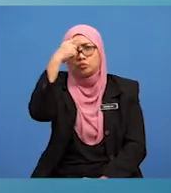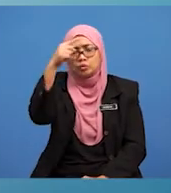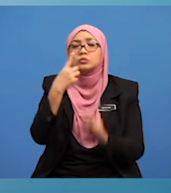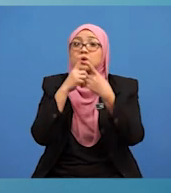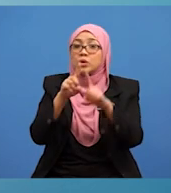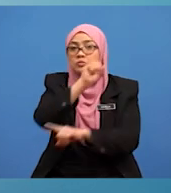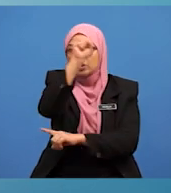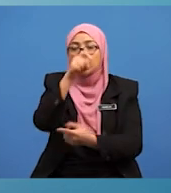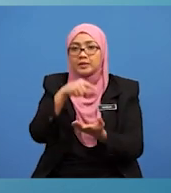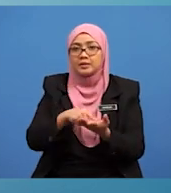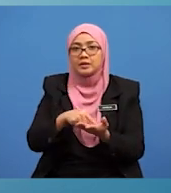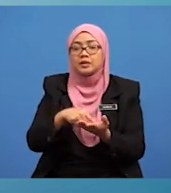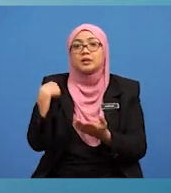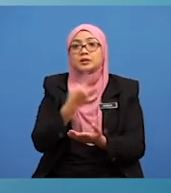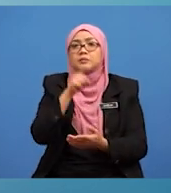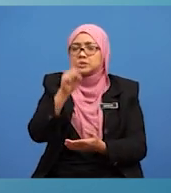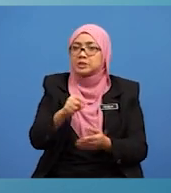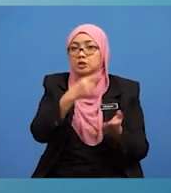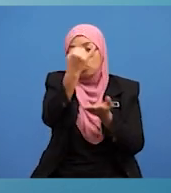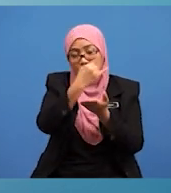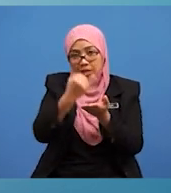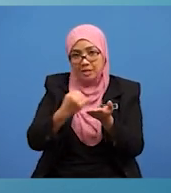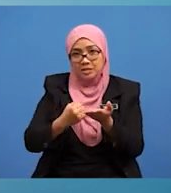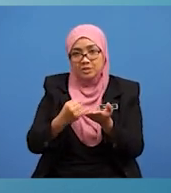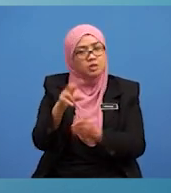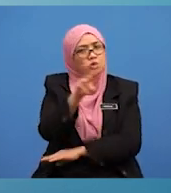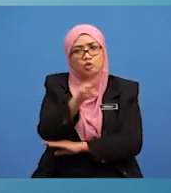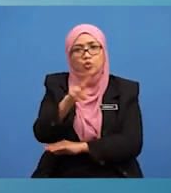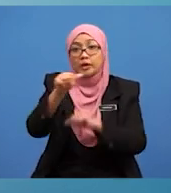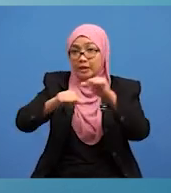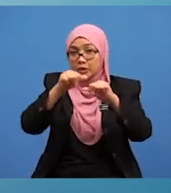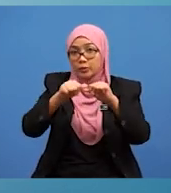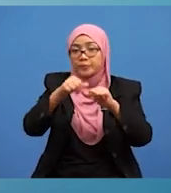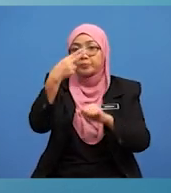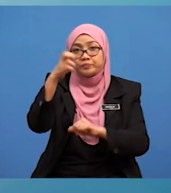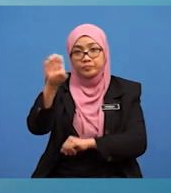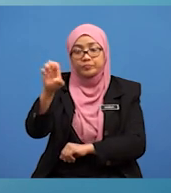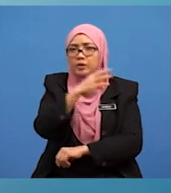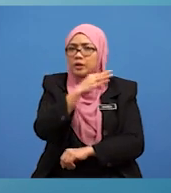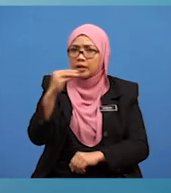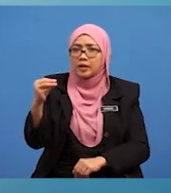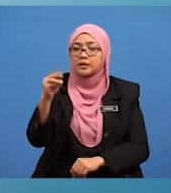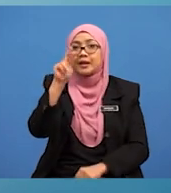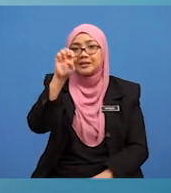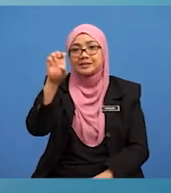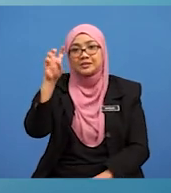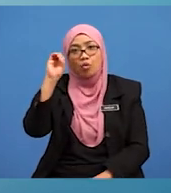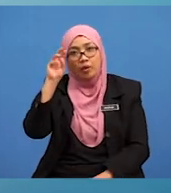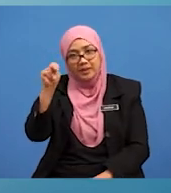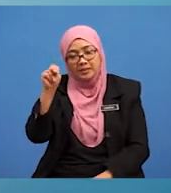Untuk menjawab soalan ini, kita perlu melukis susunan elektron kedua-dua atom helium dan